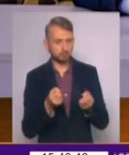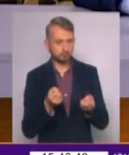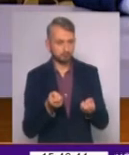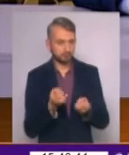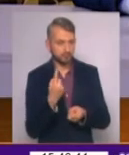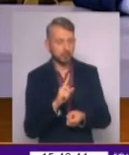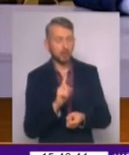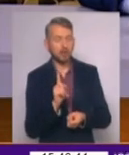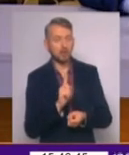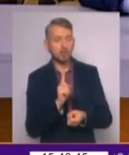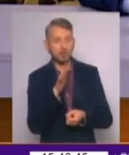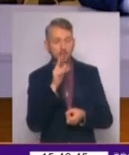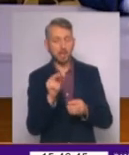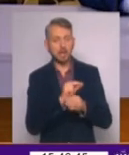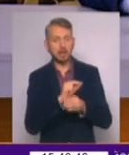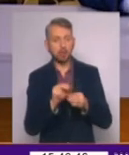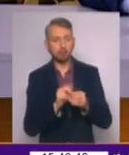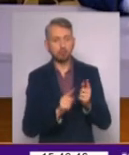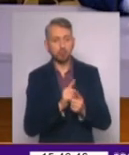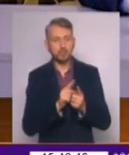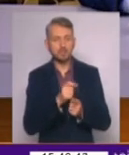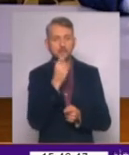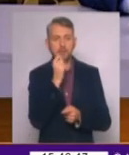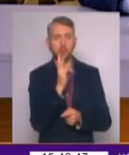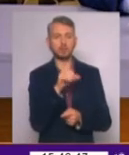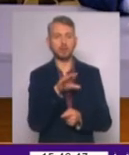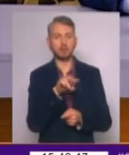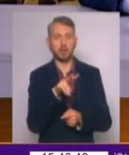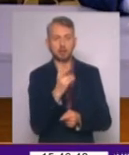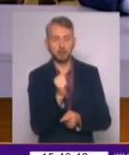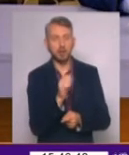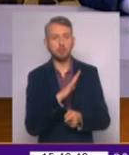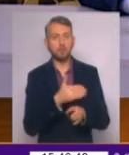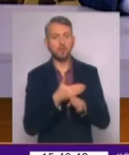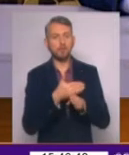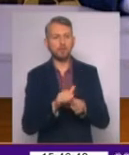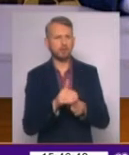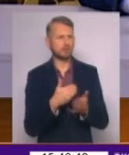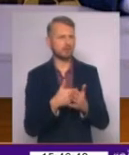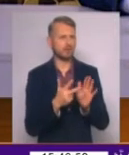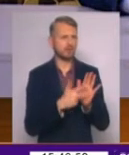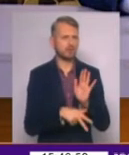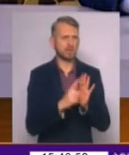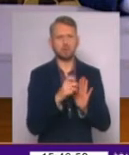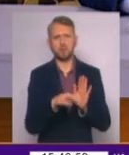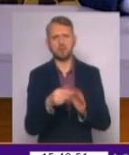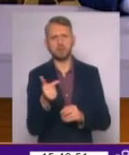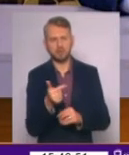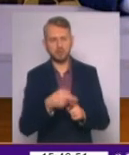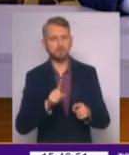при реконструкції парку «Наталка» було виділено чи 80, чи 100 мільйонів гривень.